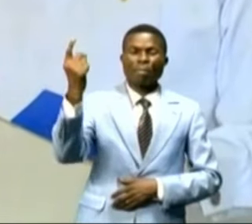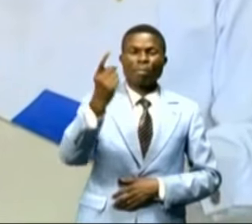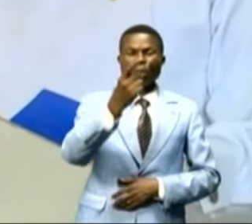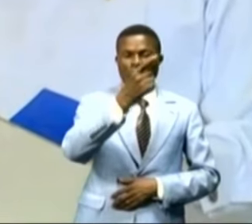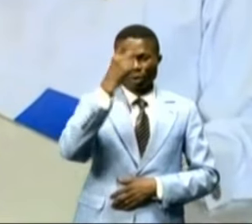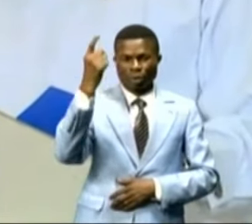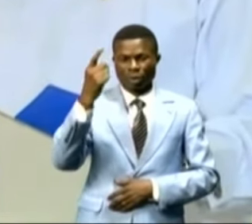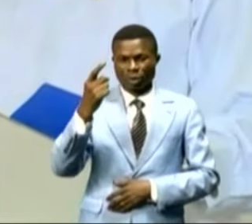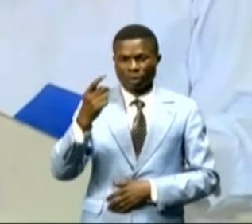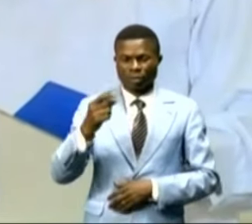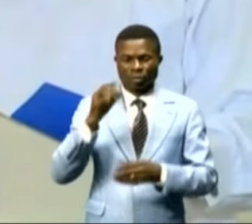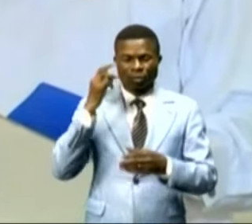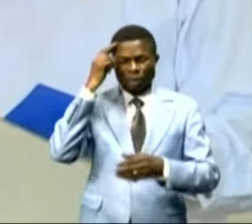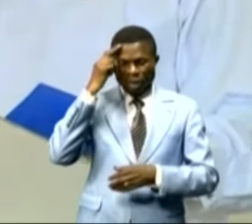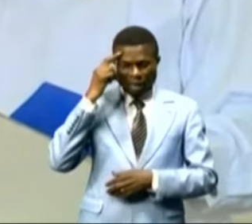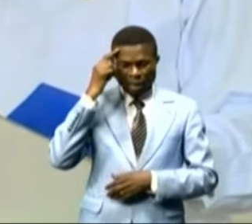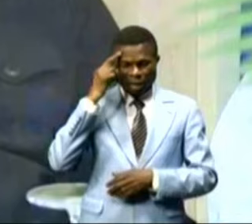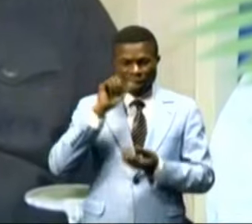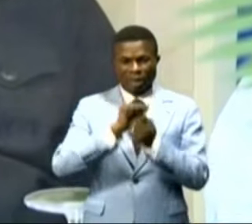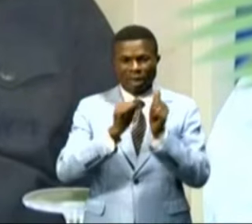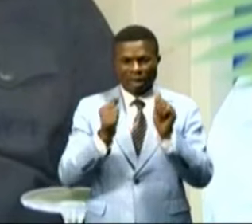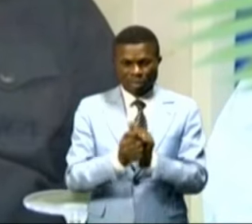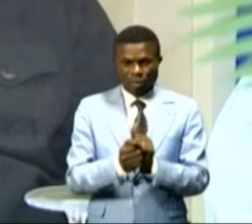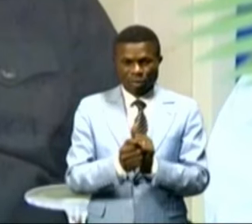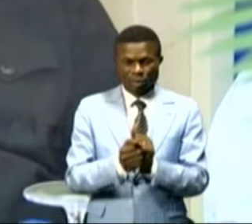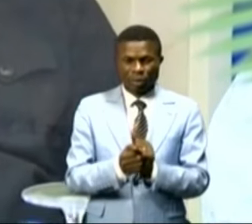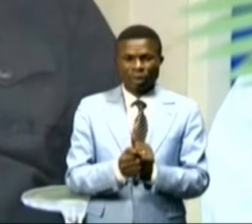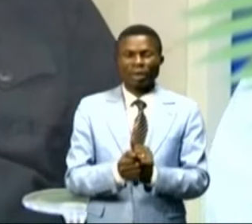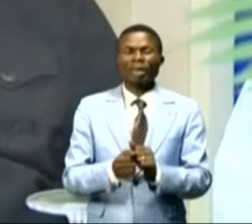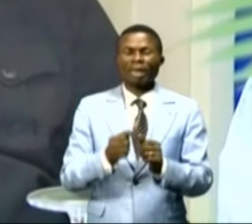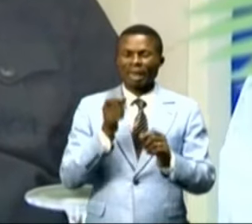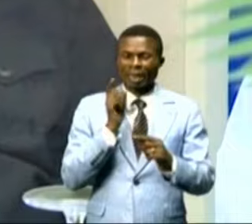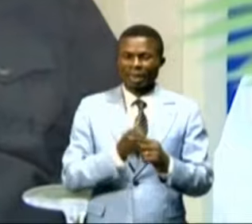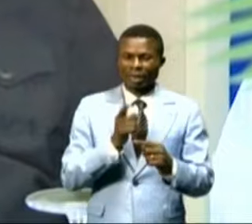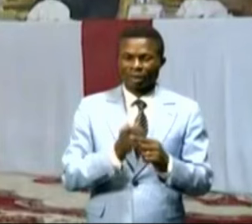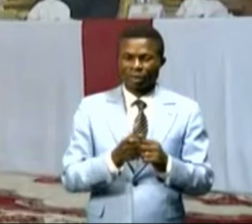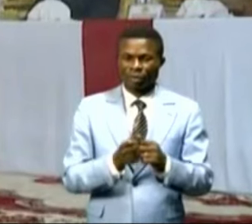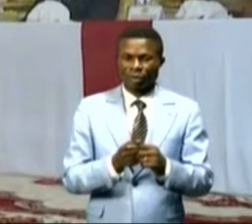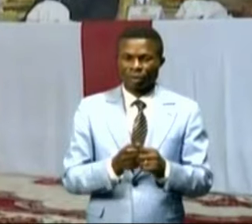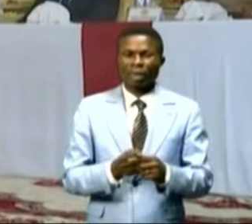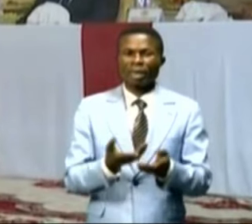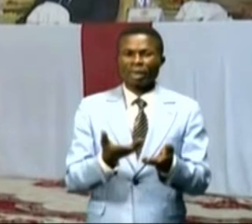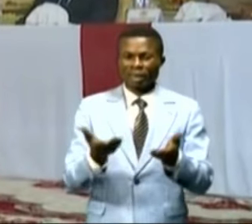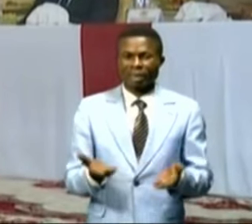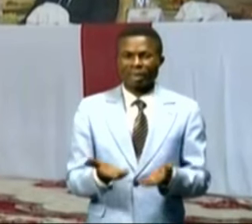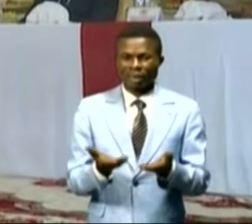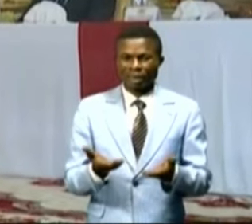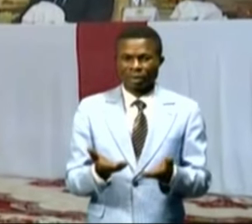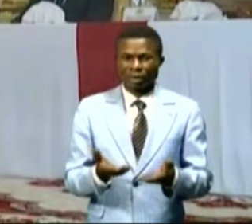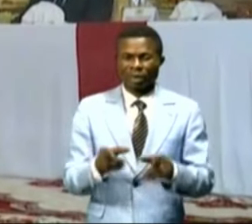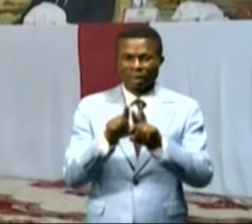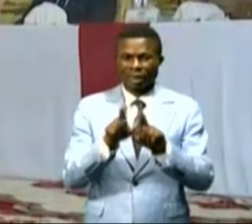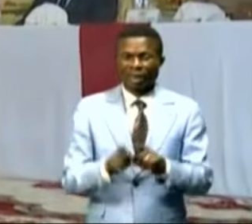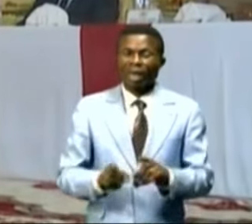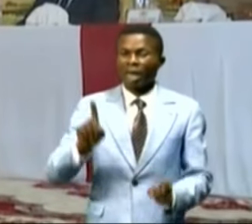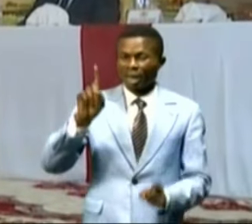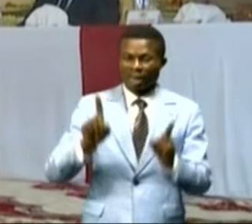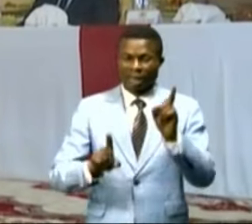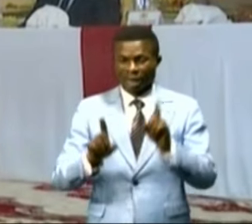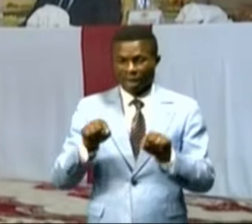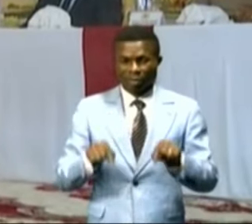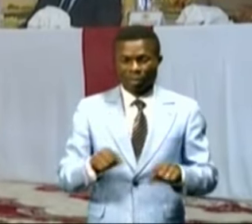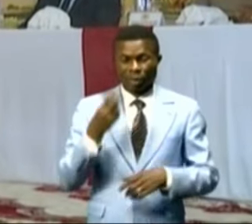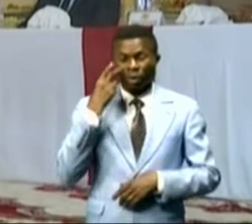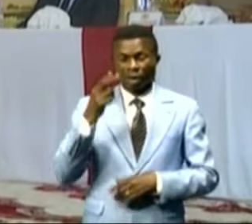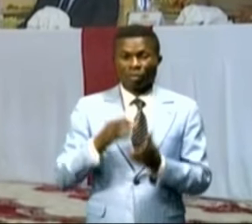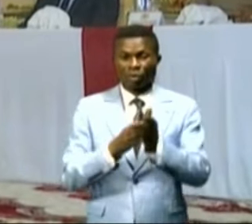où les calculs et les enjeux géostratégiques s'entremêlent, il est rare de trouver des